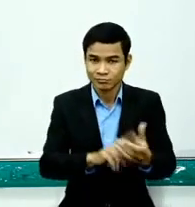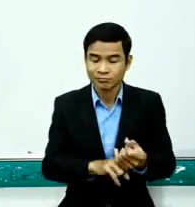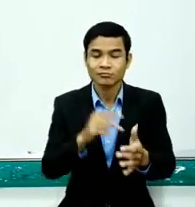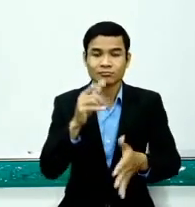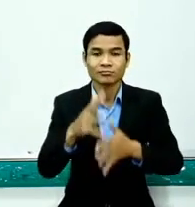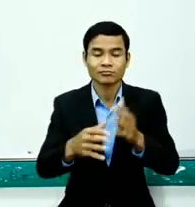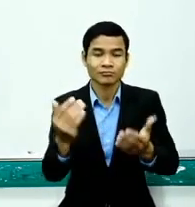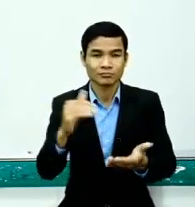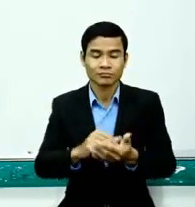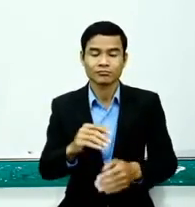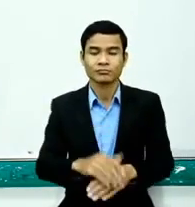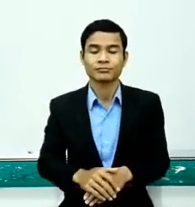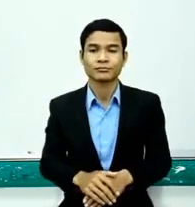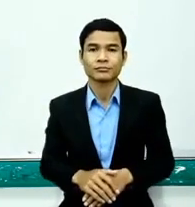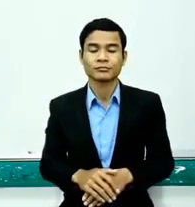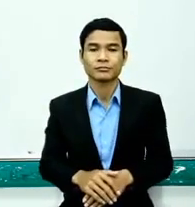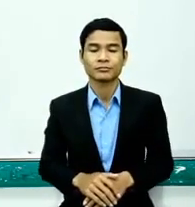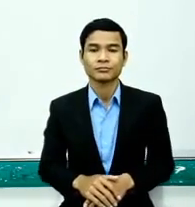đá ấm.